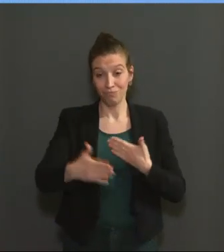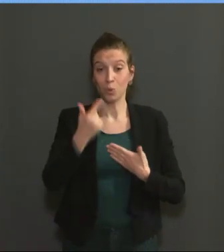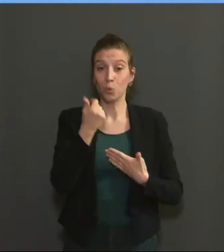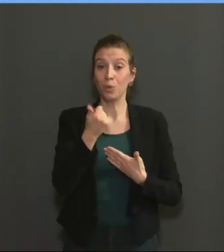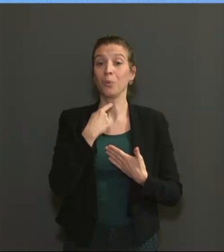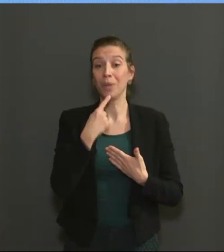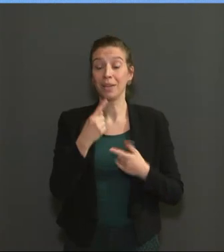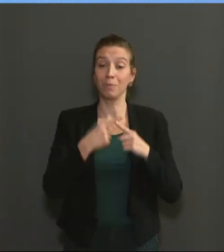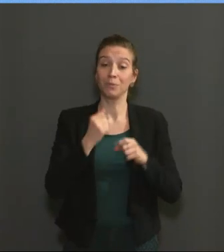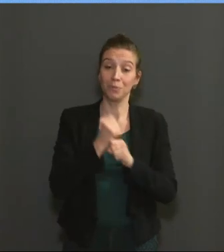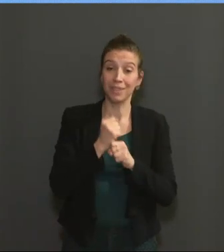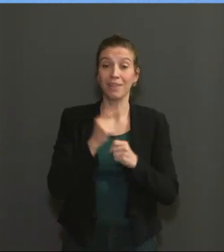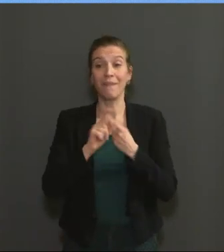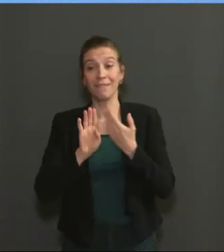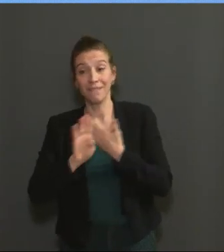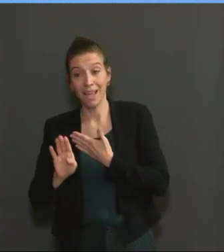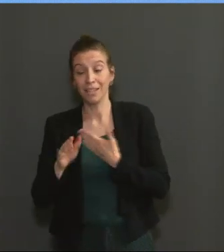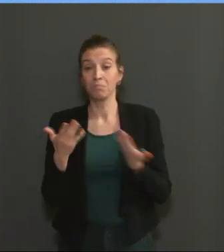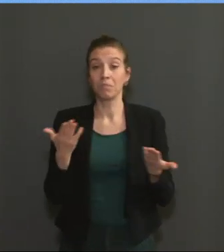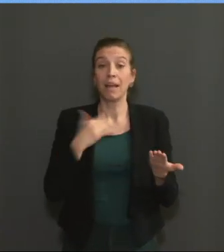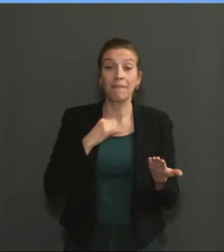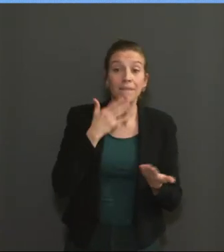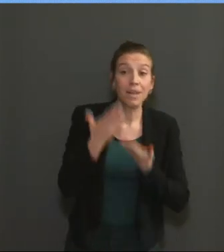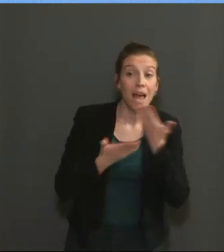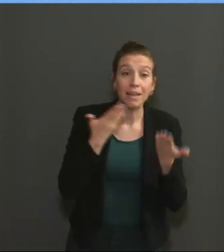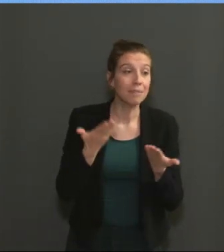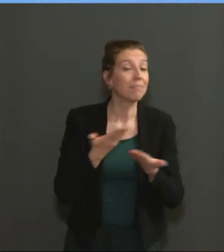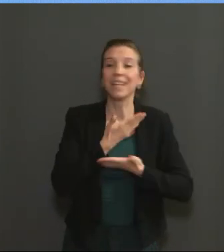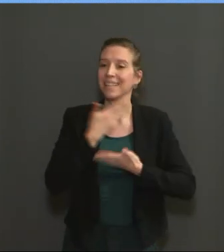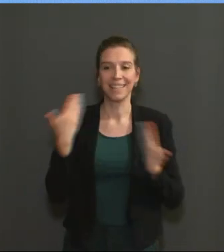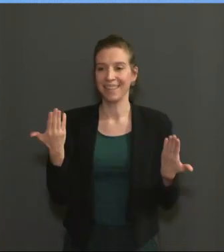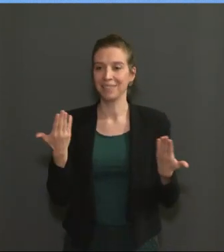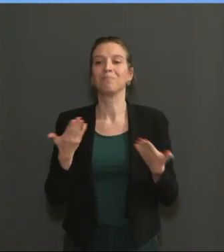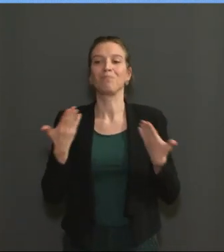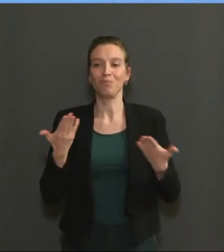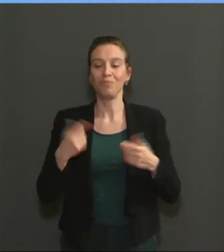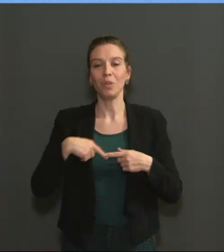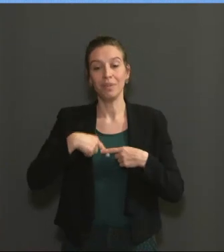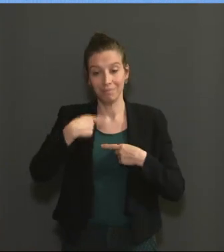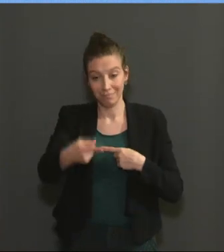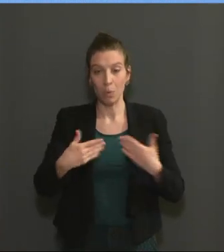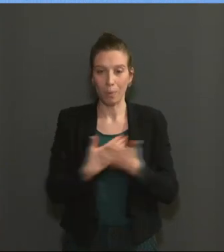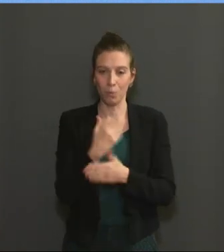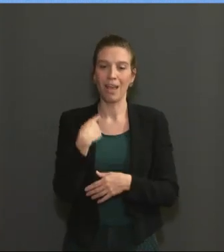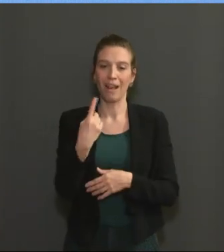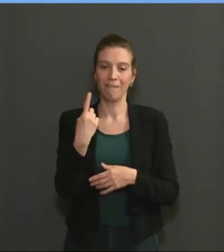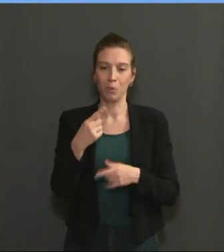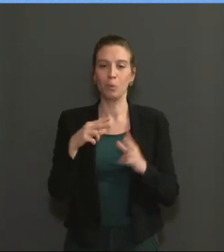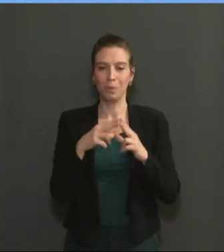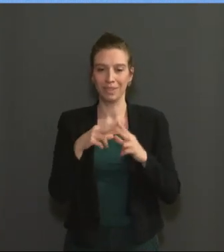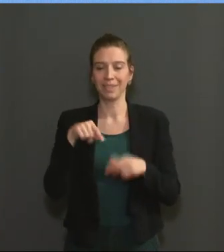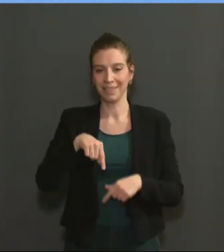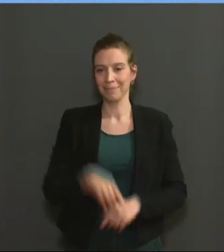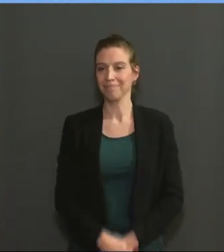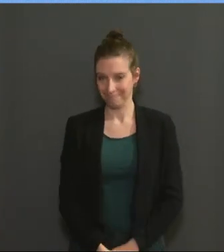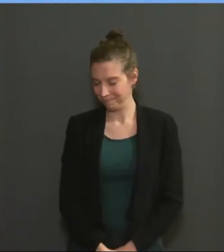geval dan hebben terug afspraak nu woensdag OM vure donc le prochaine conférence de presse aura lieu le mercredi